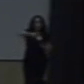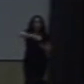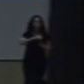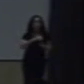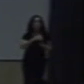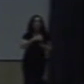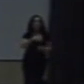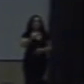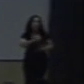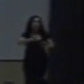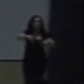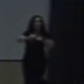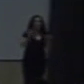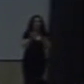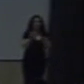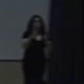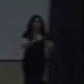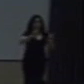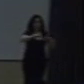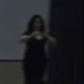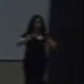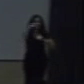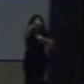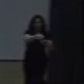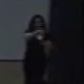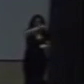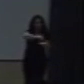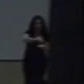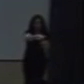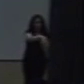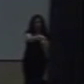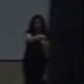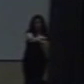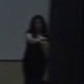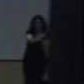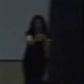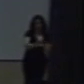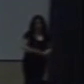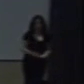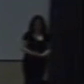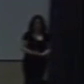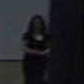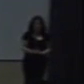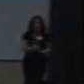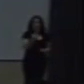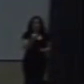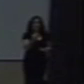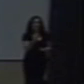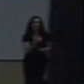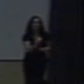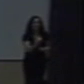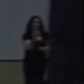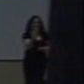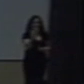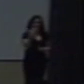les últimes noves tecnologies al centre de la redacció. No? Segurament seria molt difícil convèncer un